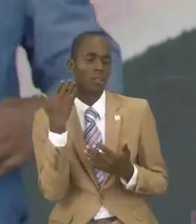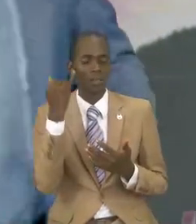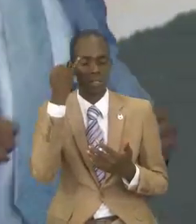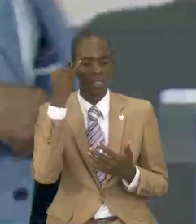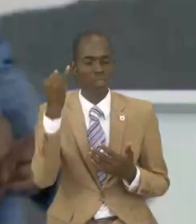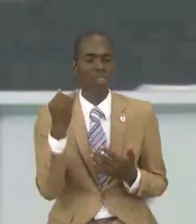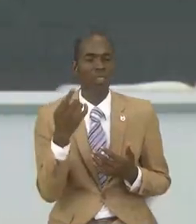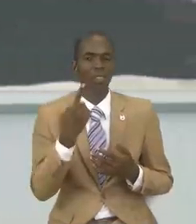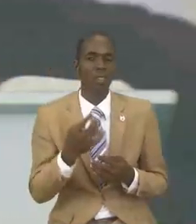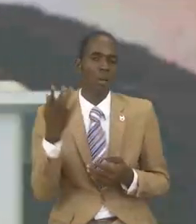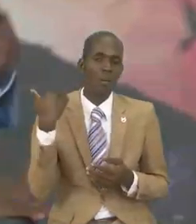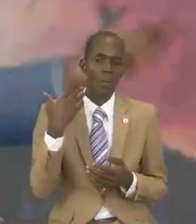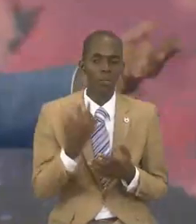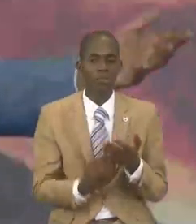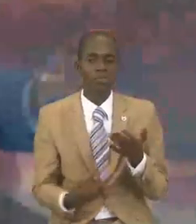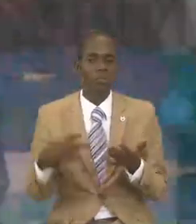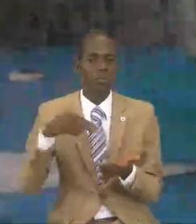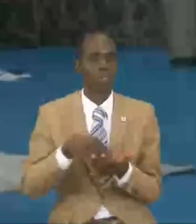Dans les mauvaises idées,